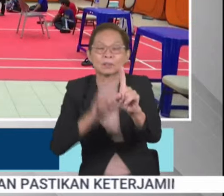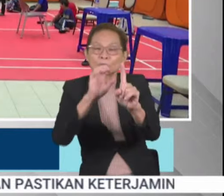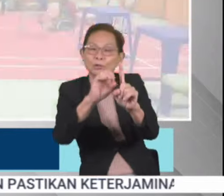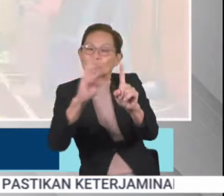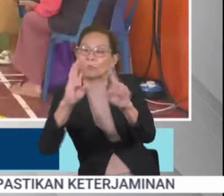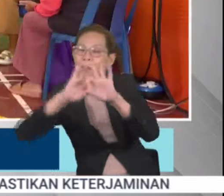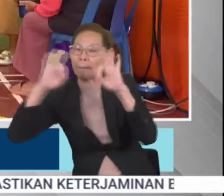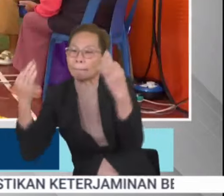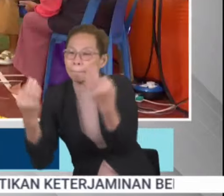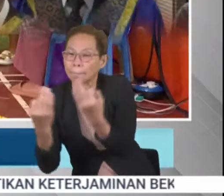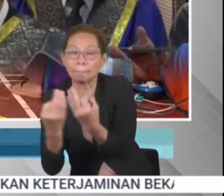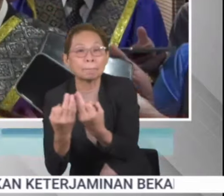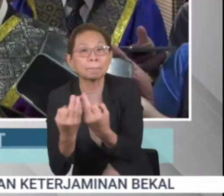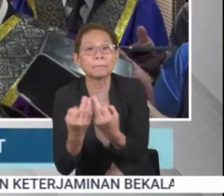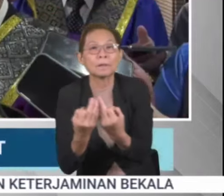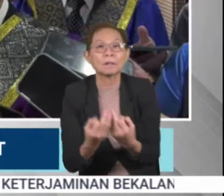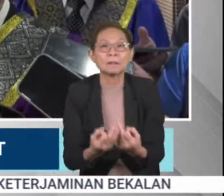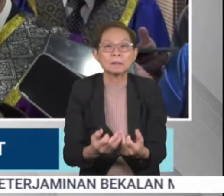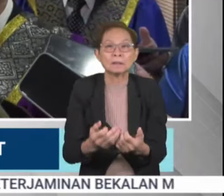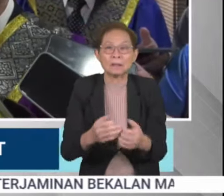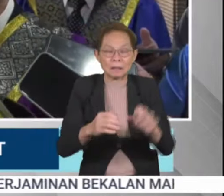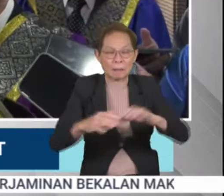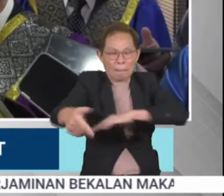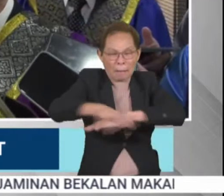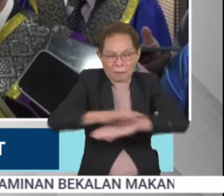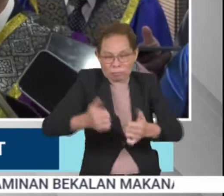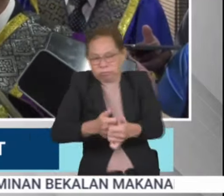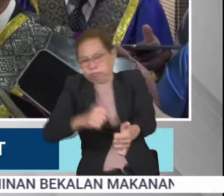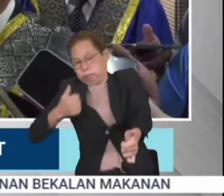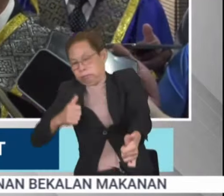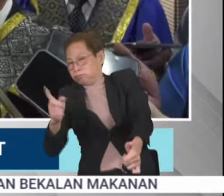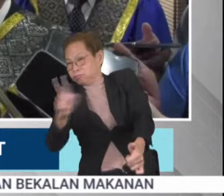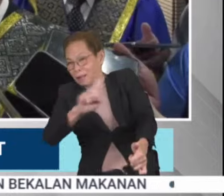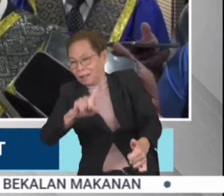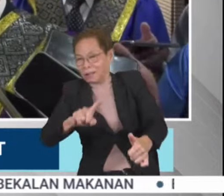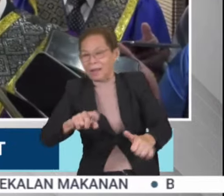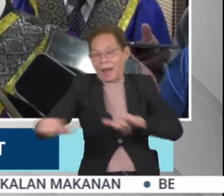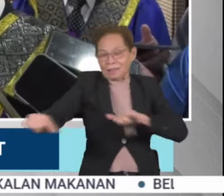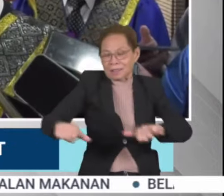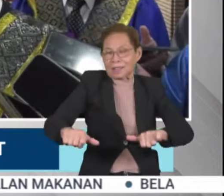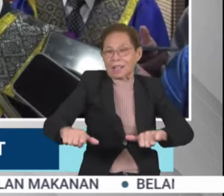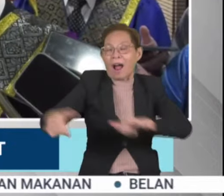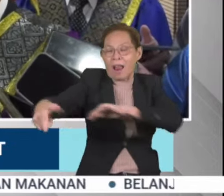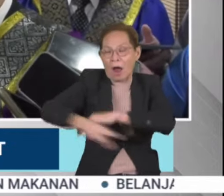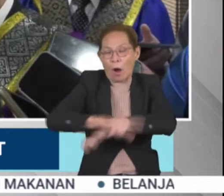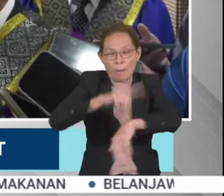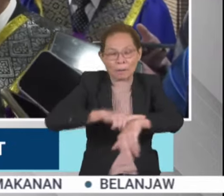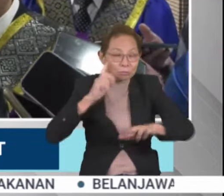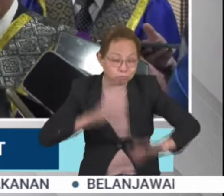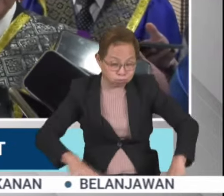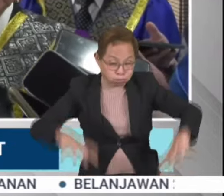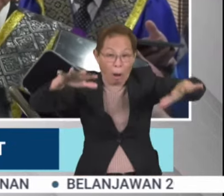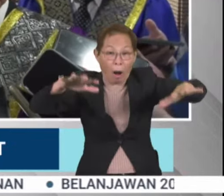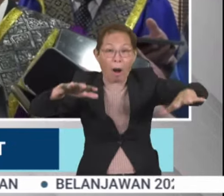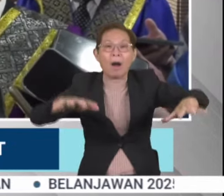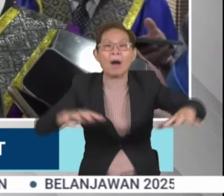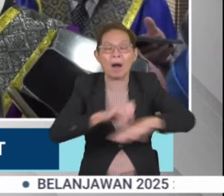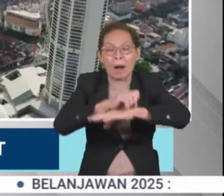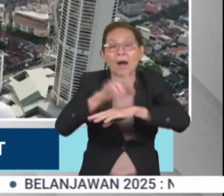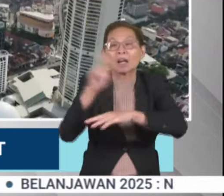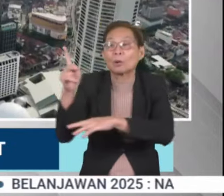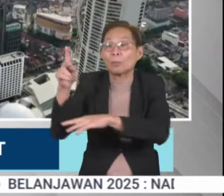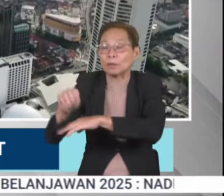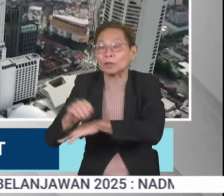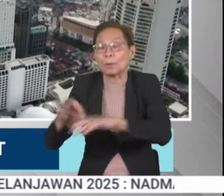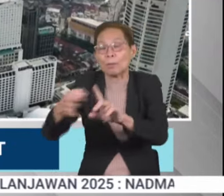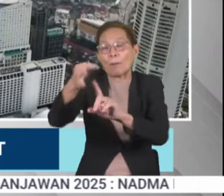keluarga. Jauhi kawasan pantai dan tidak melakukan aktiviti laut dalam tempoh air pasang besar. Demikian nasihat Ketua Menteri